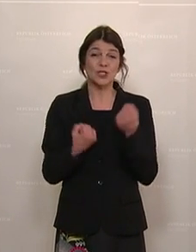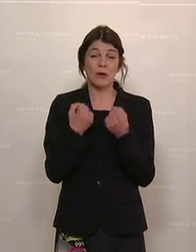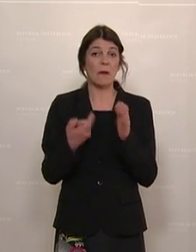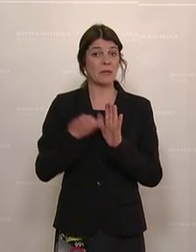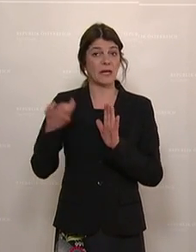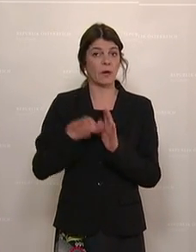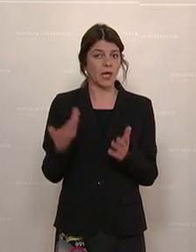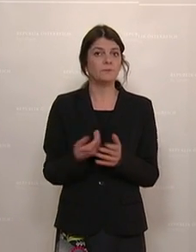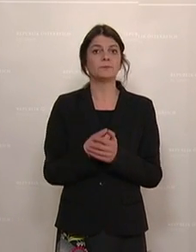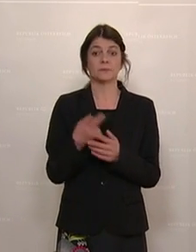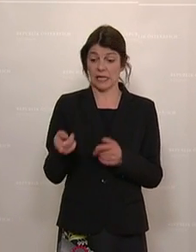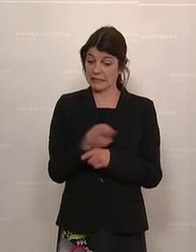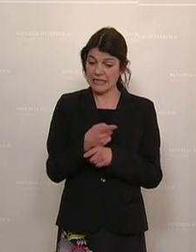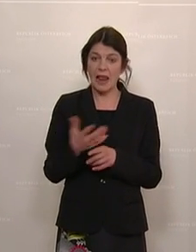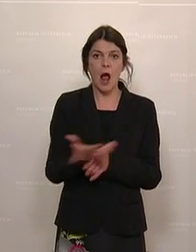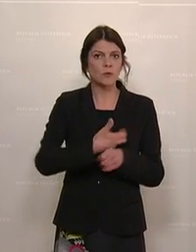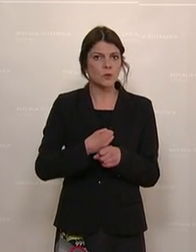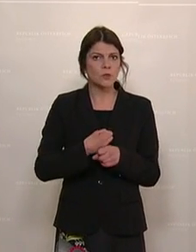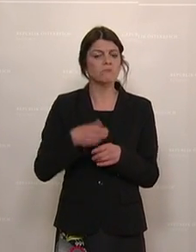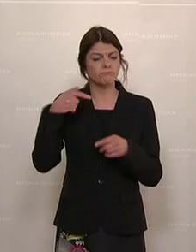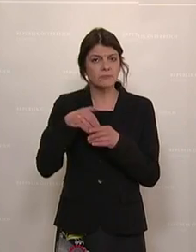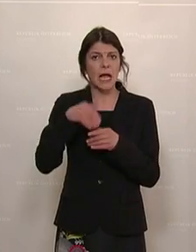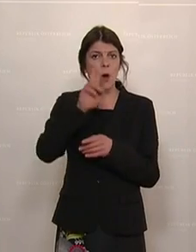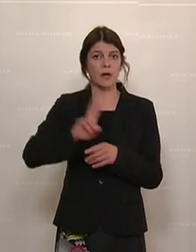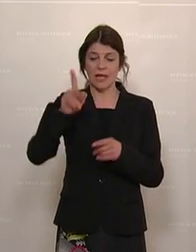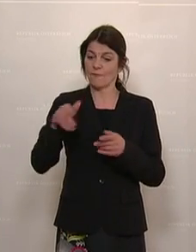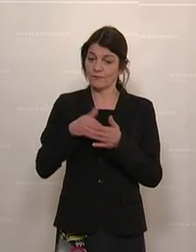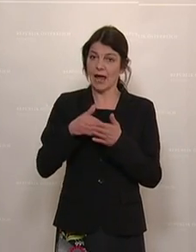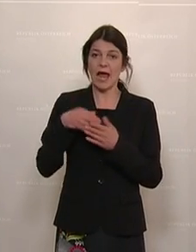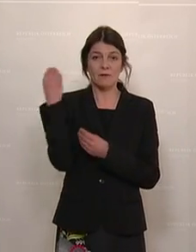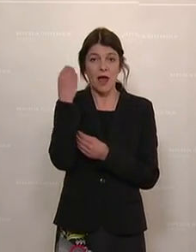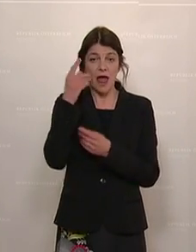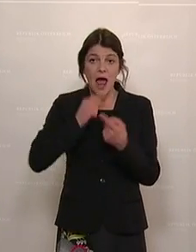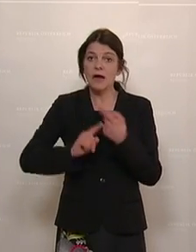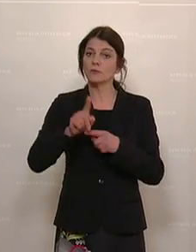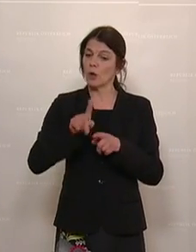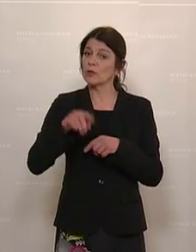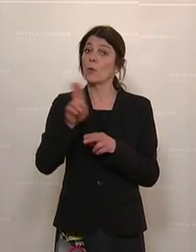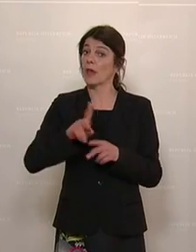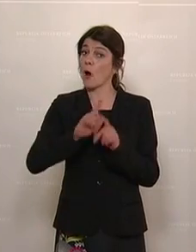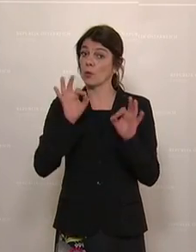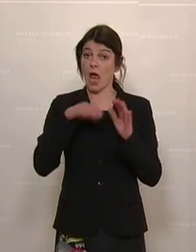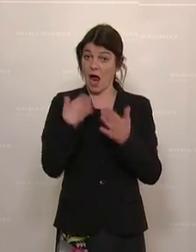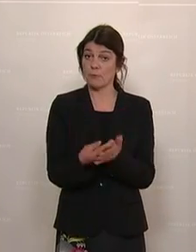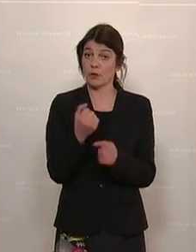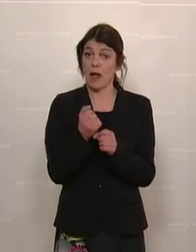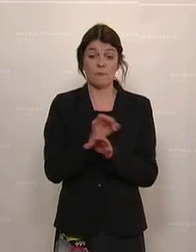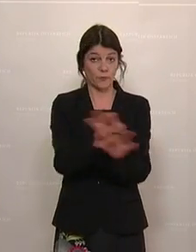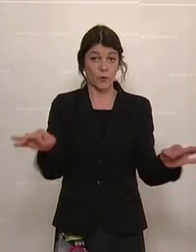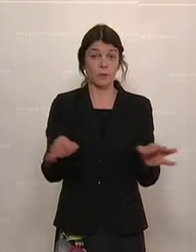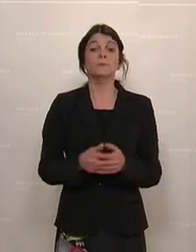Bedingungen die Zeit, die sie haben, genutzt haben an den Universitäten und weitergekommen sind und Unis auch entsprechende Angebote gestellt haben.